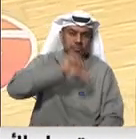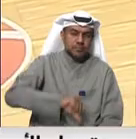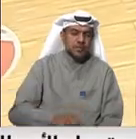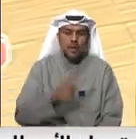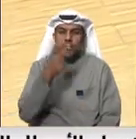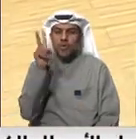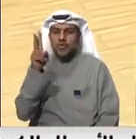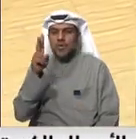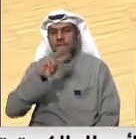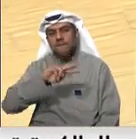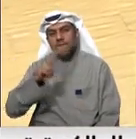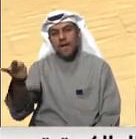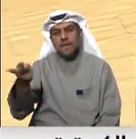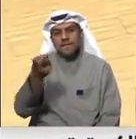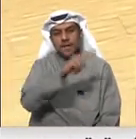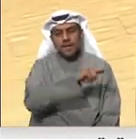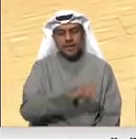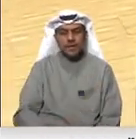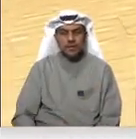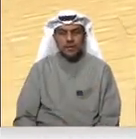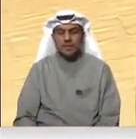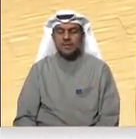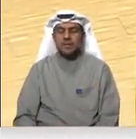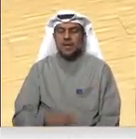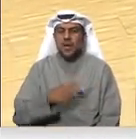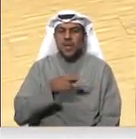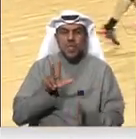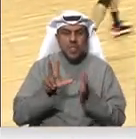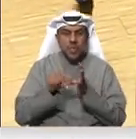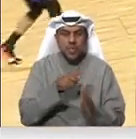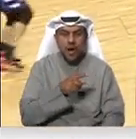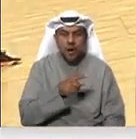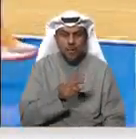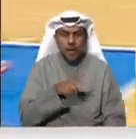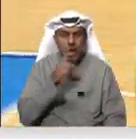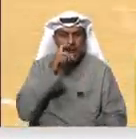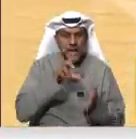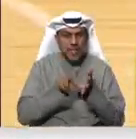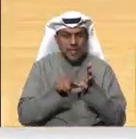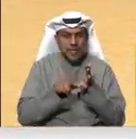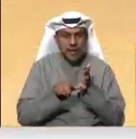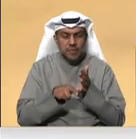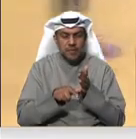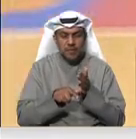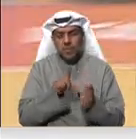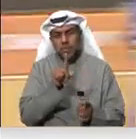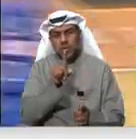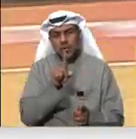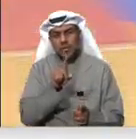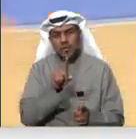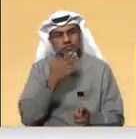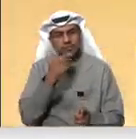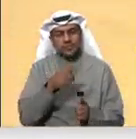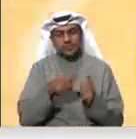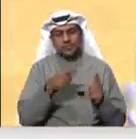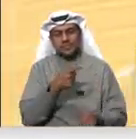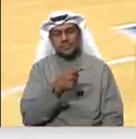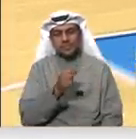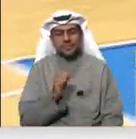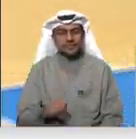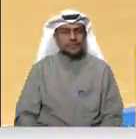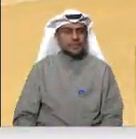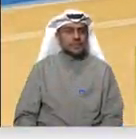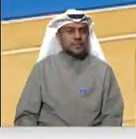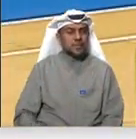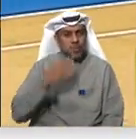نقطه في مباراه عانى فيها التضامن والذي افتقد للاعب المحترف في صفوفه ال جرين حقق